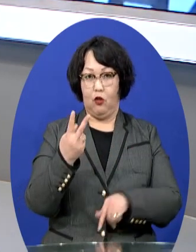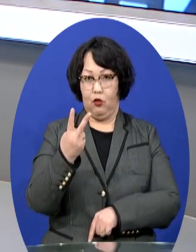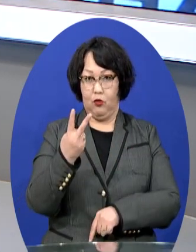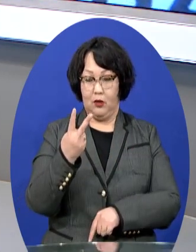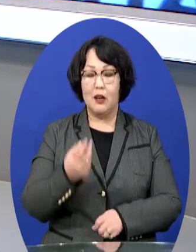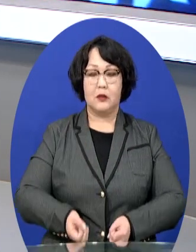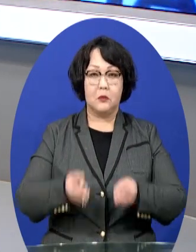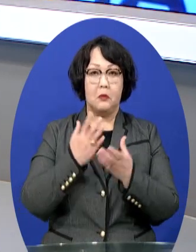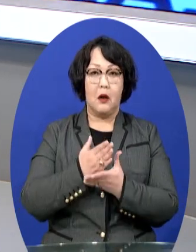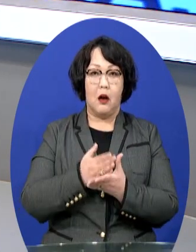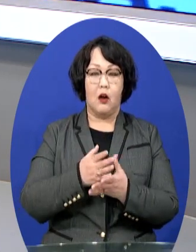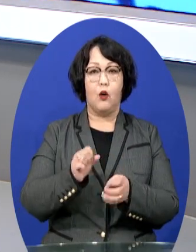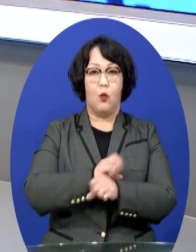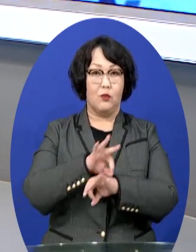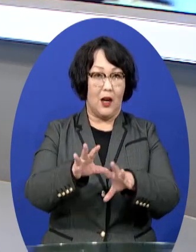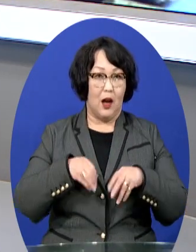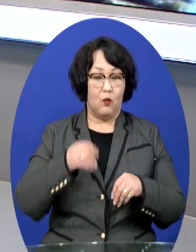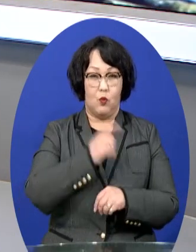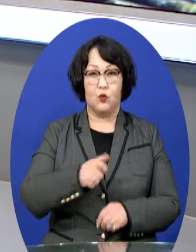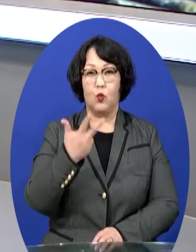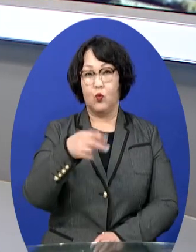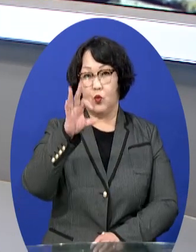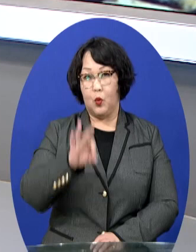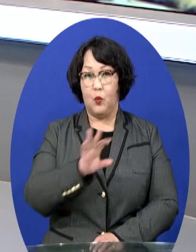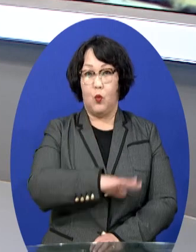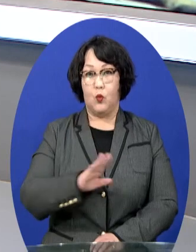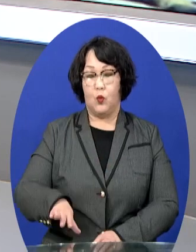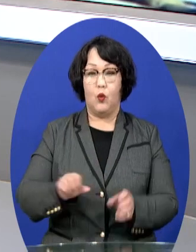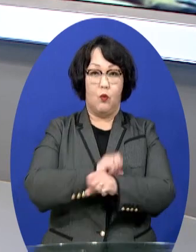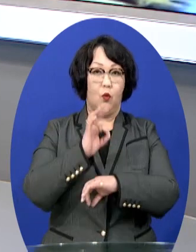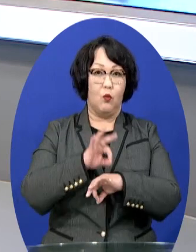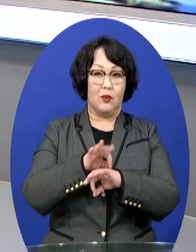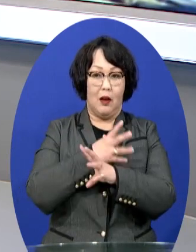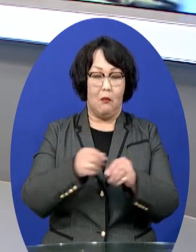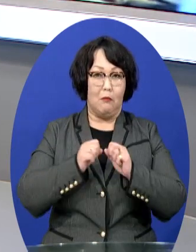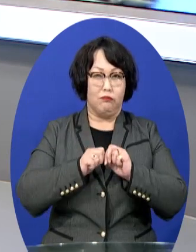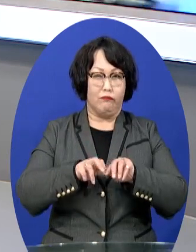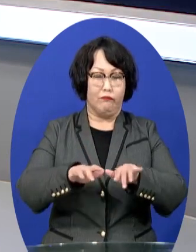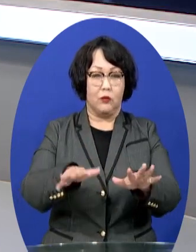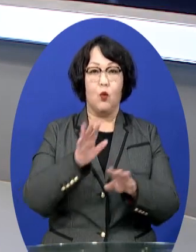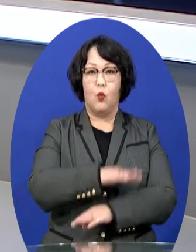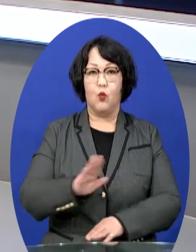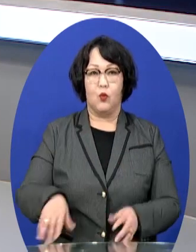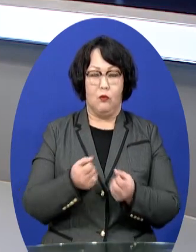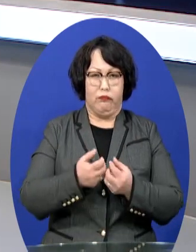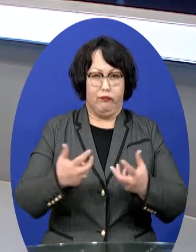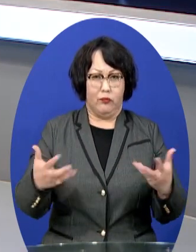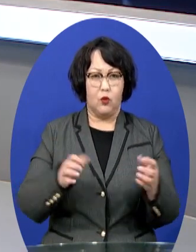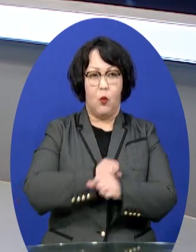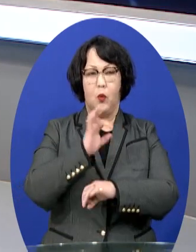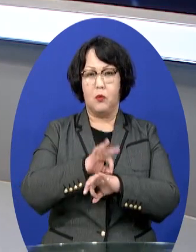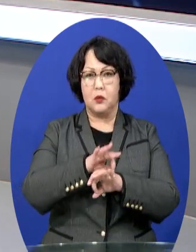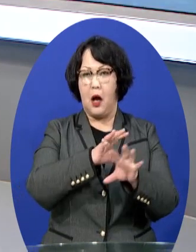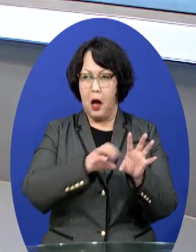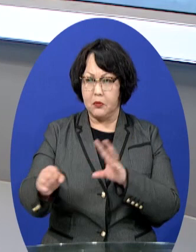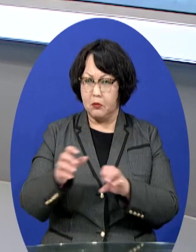байна. Халдвар авсан хүмүүсийн 30 орчим хувь нь хүүхэд байна. Халдварын тоо нэмэгдэж, тэр дундаа хүүхэд олноороо өвдөж байгаад сэтгэл эмзэглэсэн эмч эрүүл мэндийн